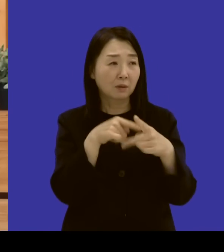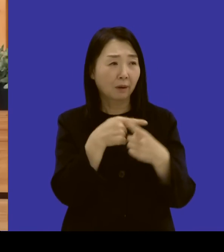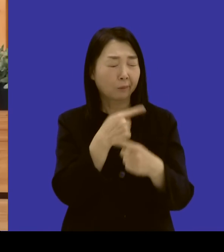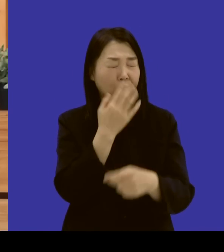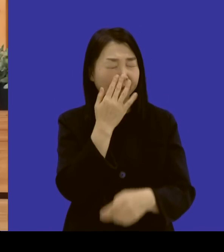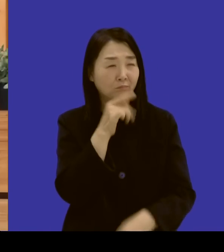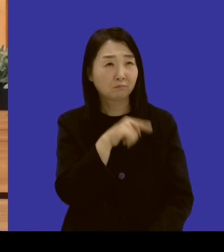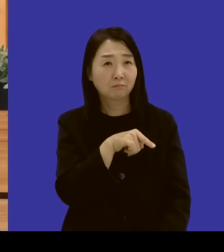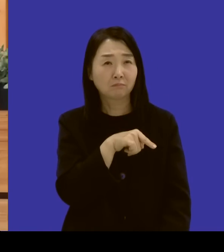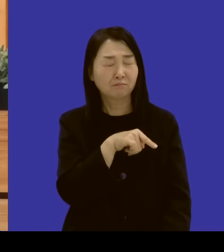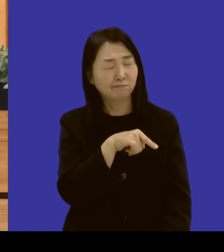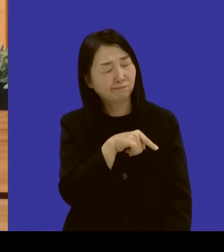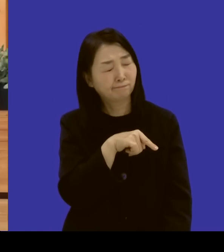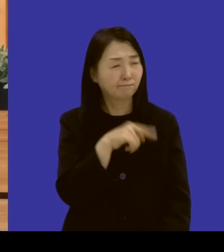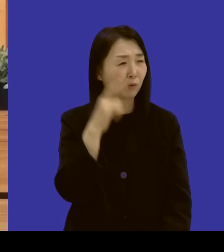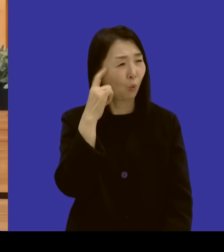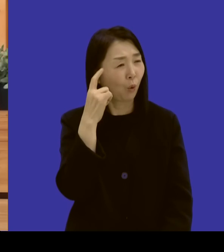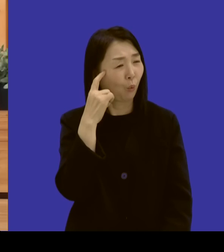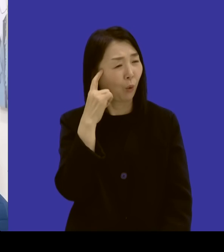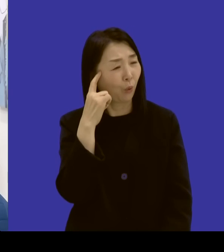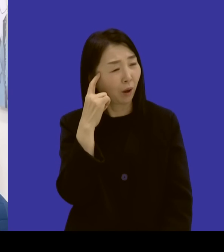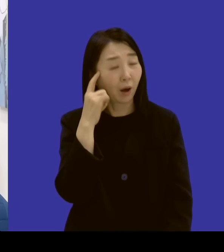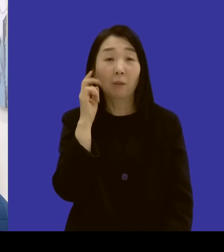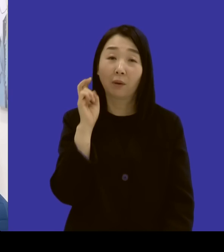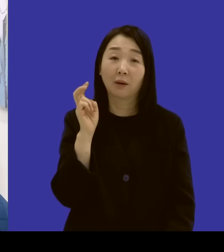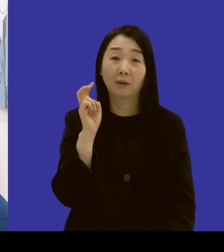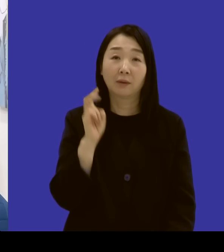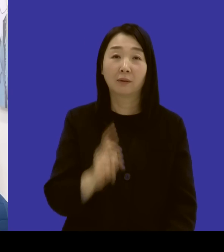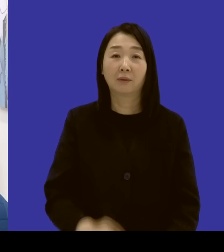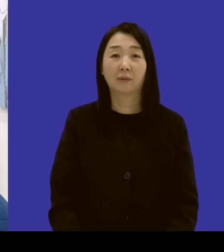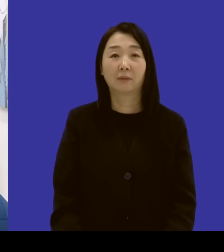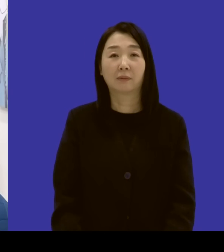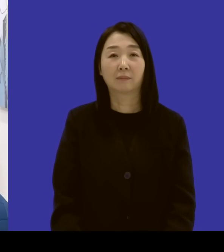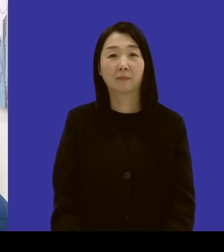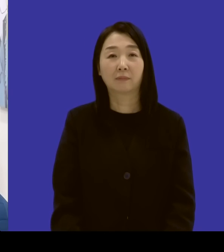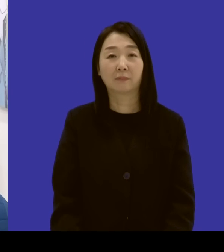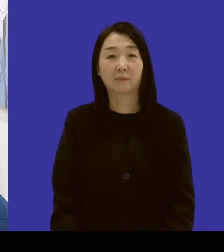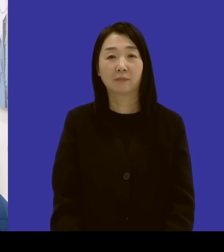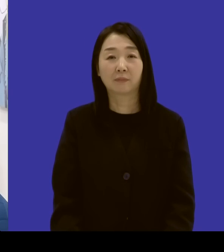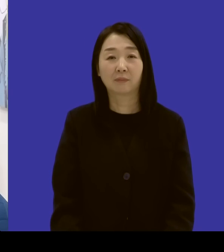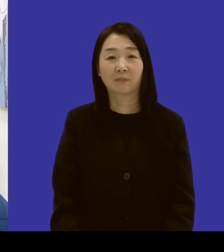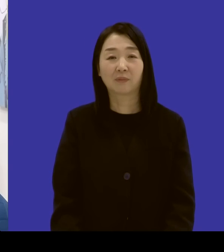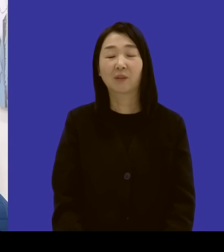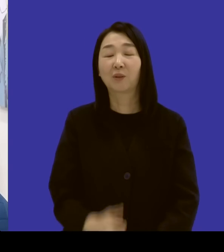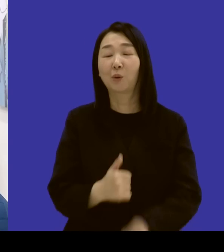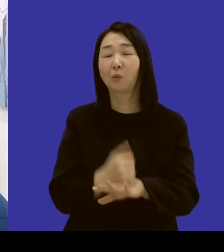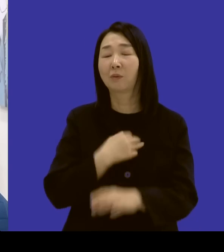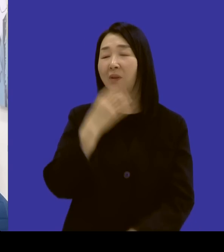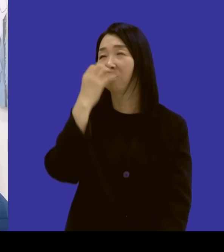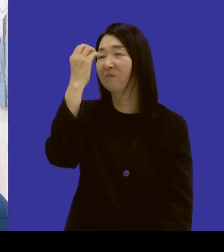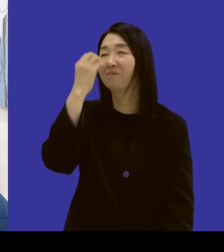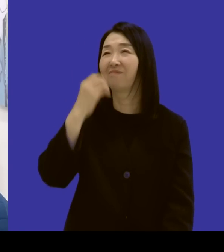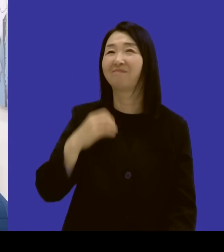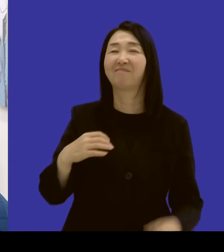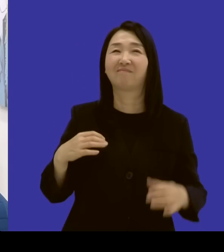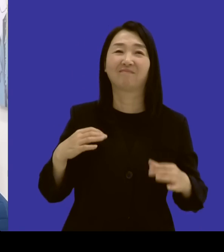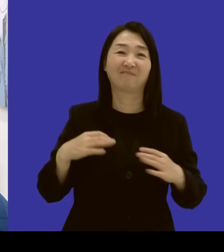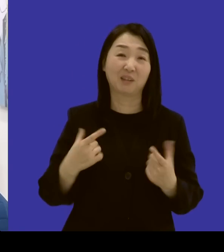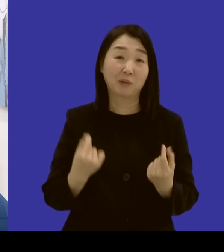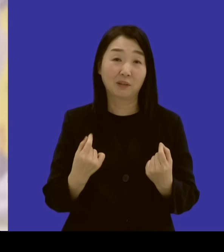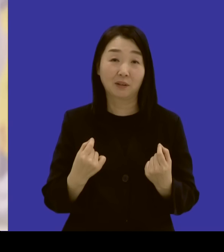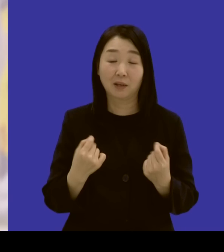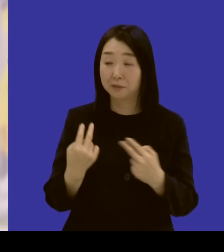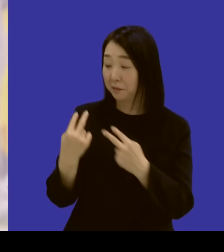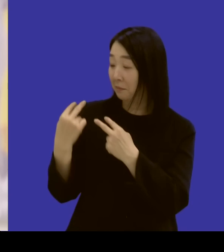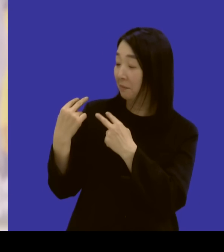네. 갸우뚱했을 것 같아요. 그렇죠. 그러니까 어떻게 보면 굉장히 자만했던 거고요. 예. 그러니까 지금 이렇게 돌아보잖아요. 네네.